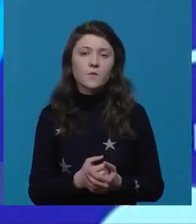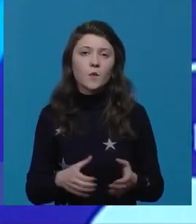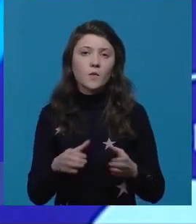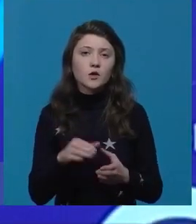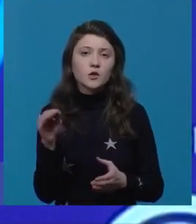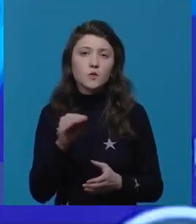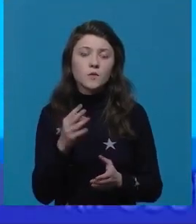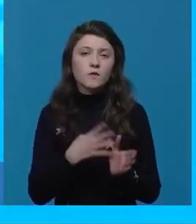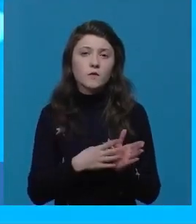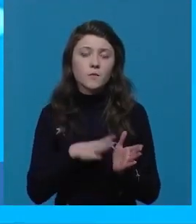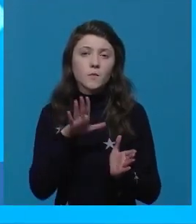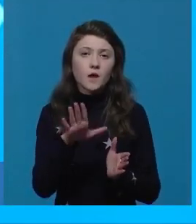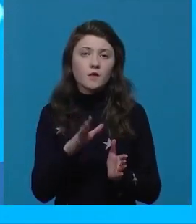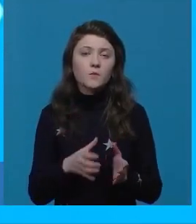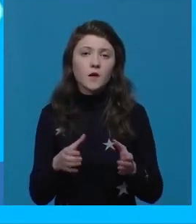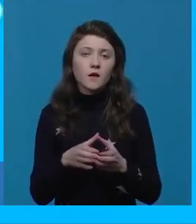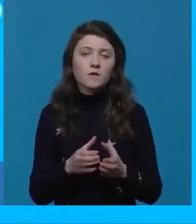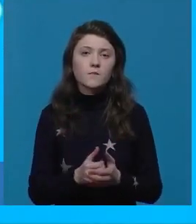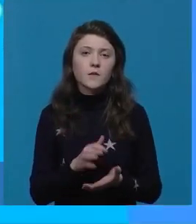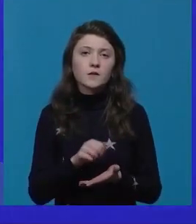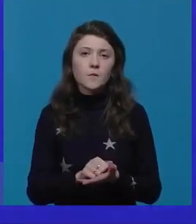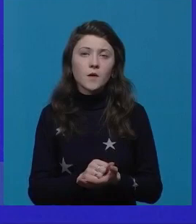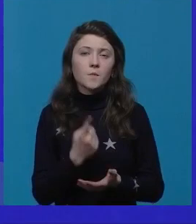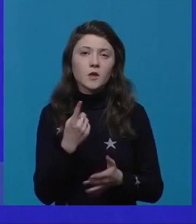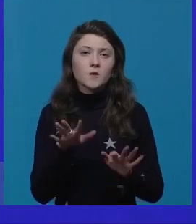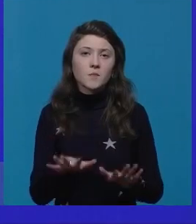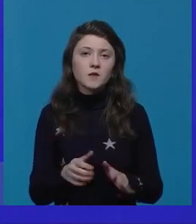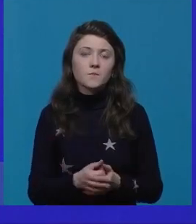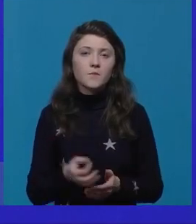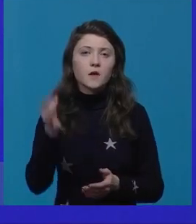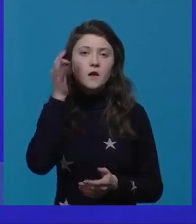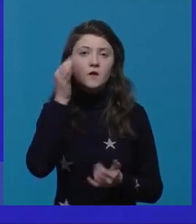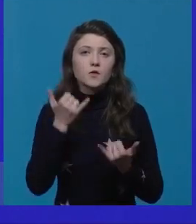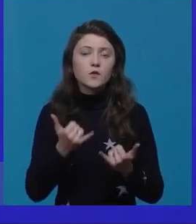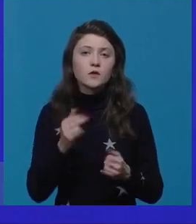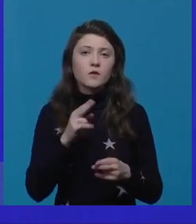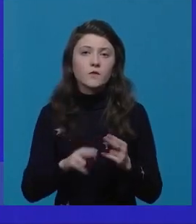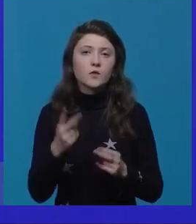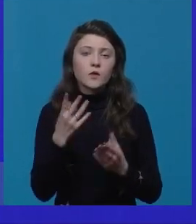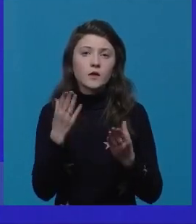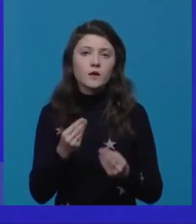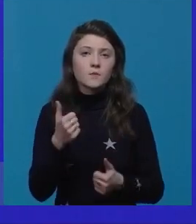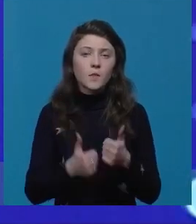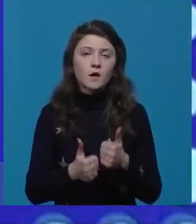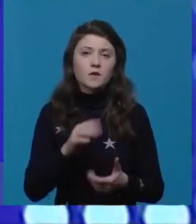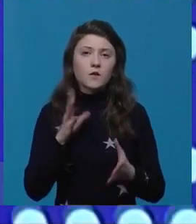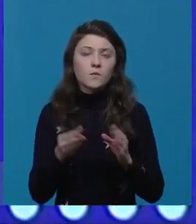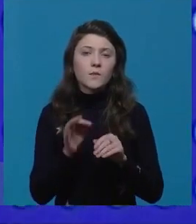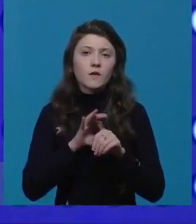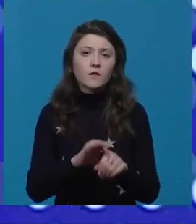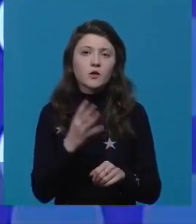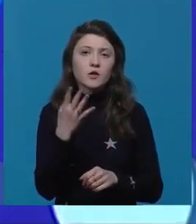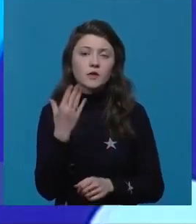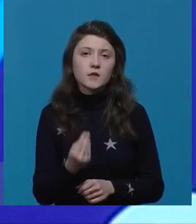Житомирської 95-ї десантно-штурмової бригади займає 1-е місце. Нагадаю, сьогодні завершився 2-й день змагань. Загалом він триватиме 4 дні